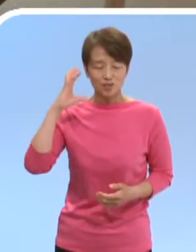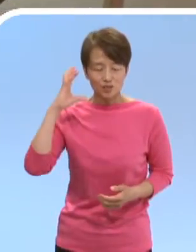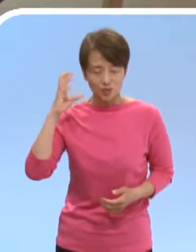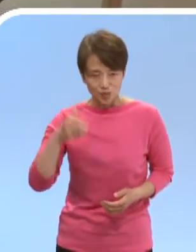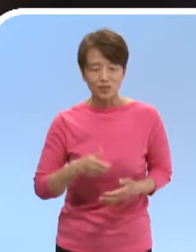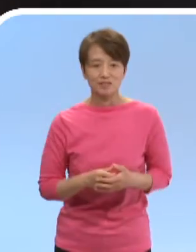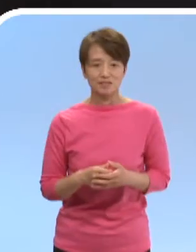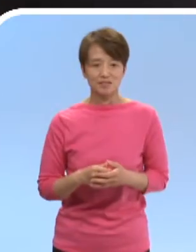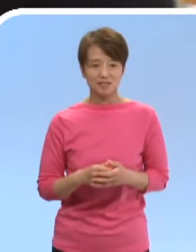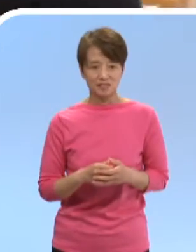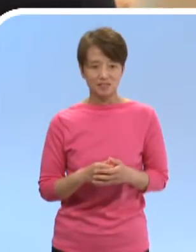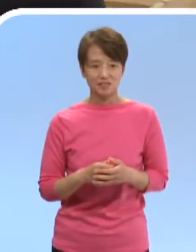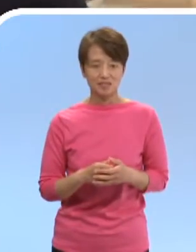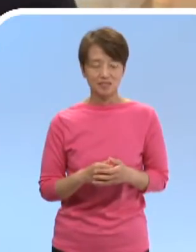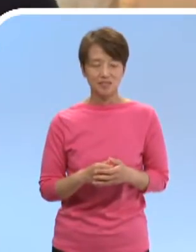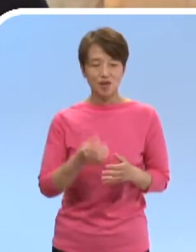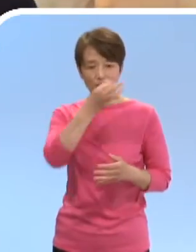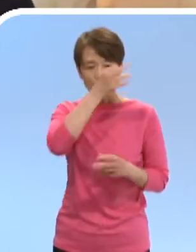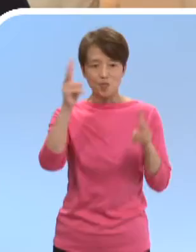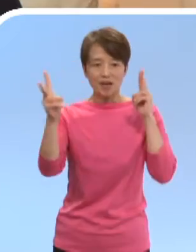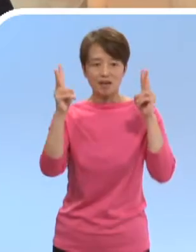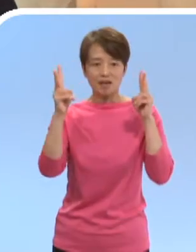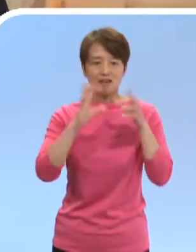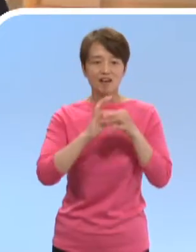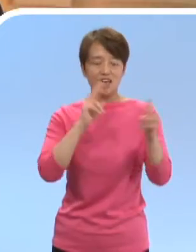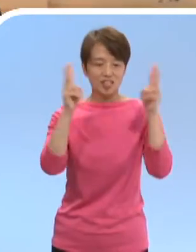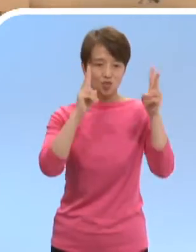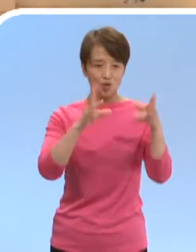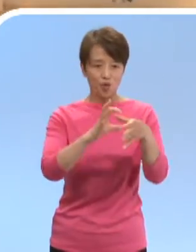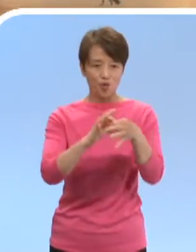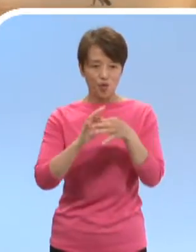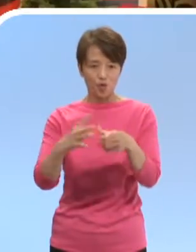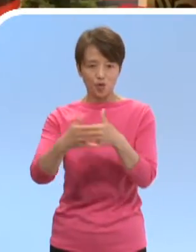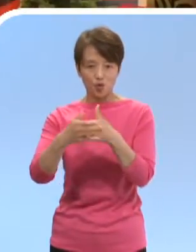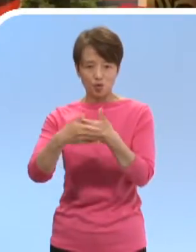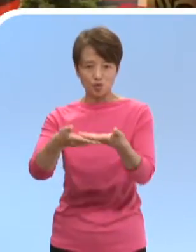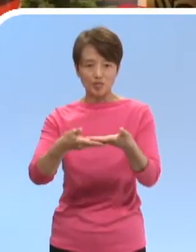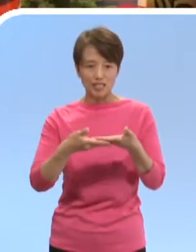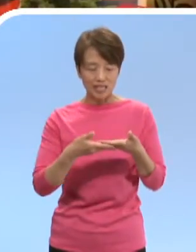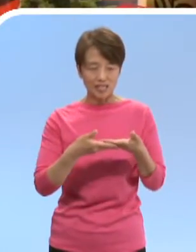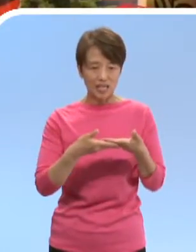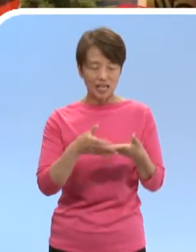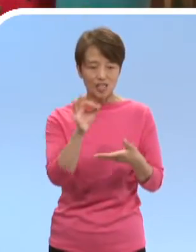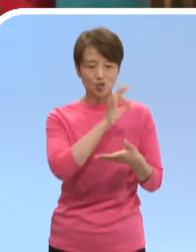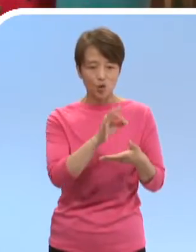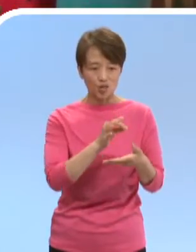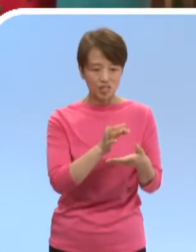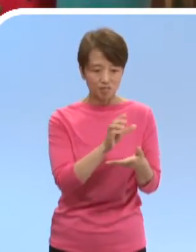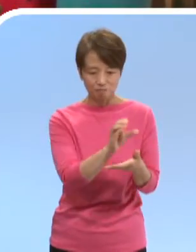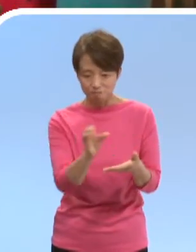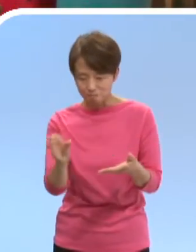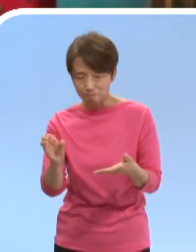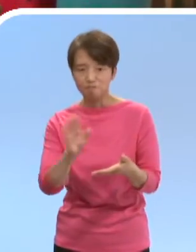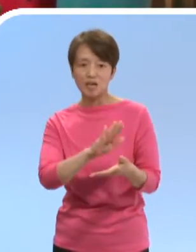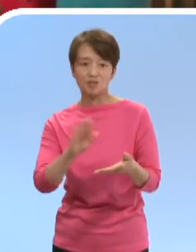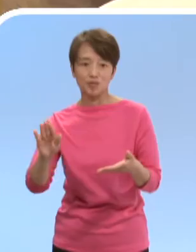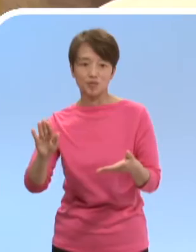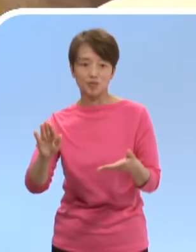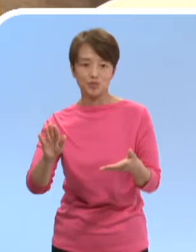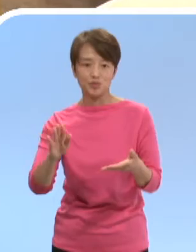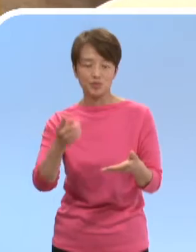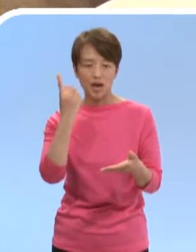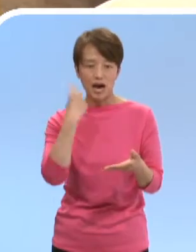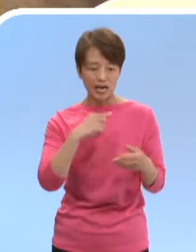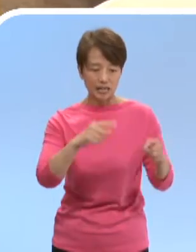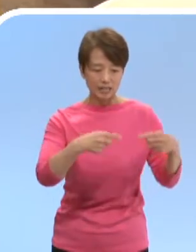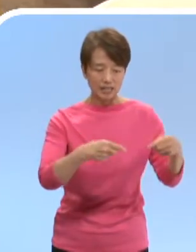ごい。 神戸ゆかりの企業様にですね、ご協力いただきまして、はい、商品をですね使わせていただいているような作品になっております。 明